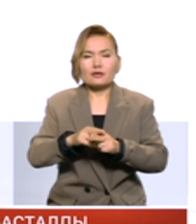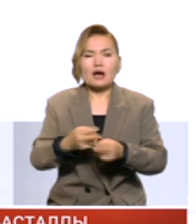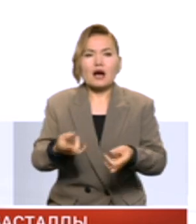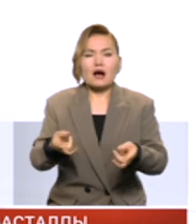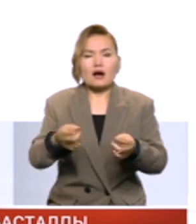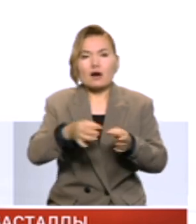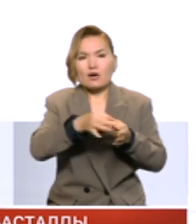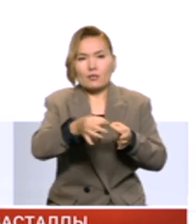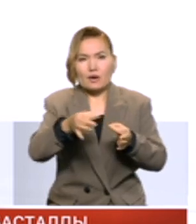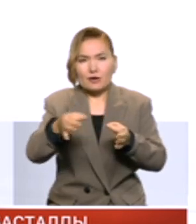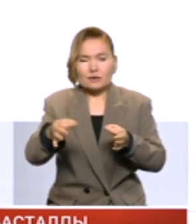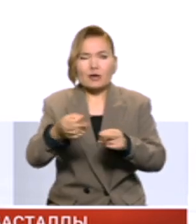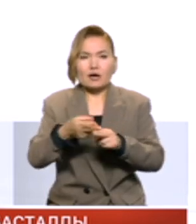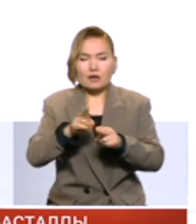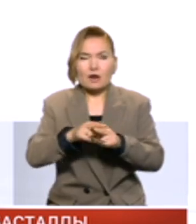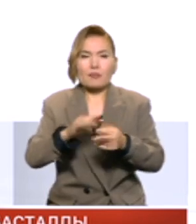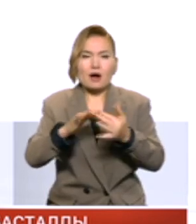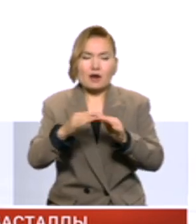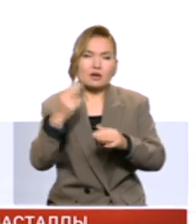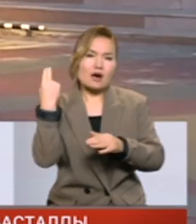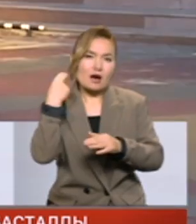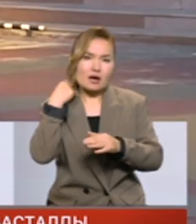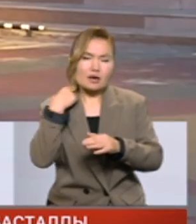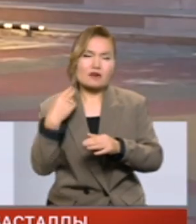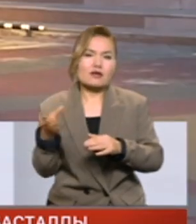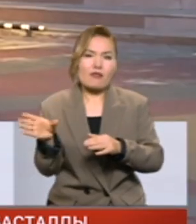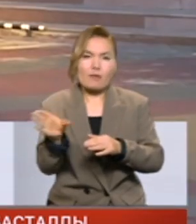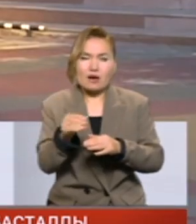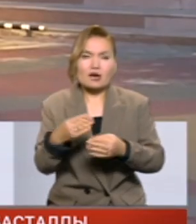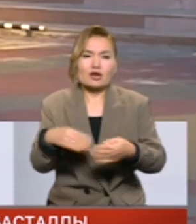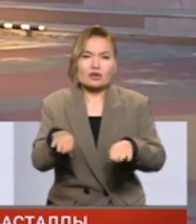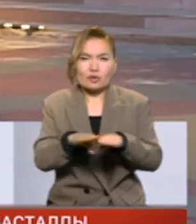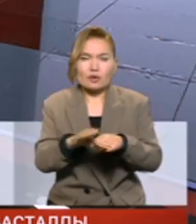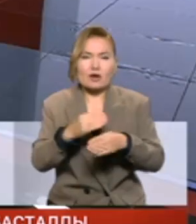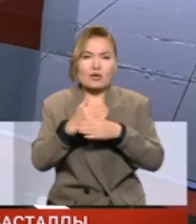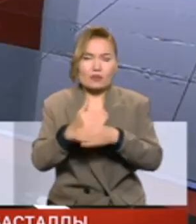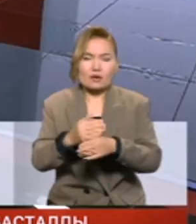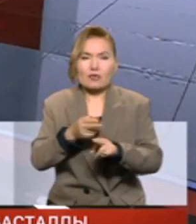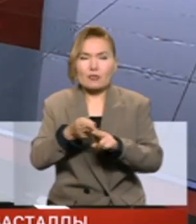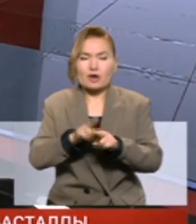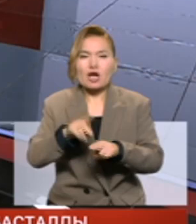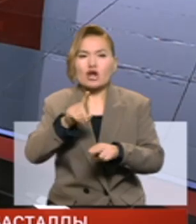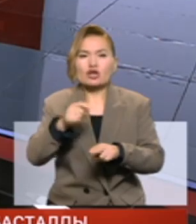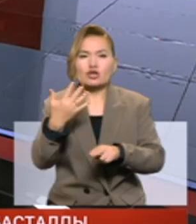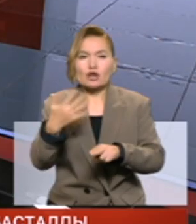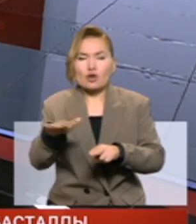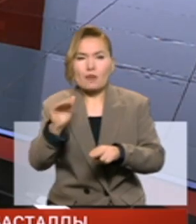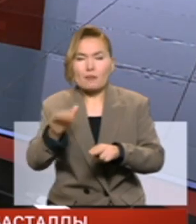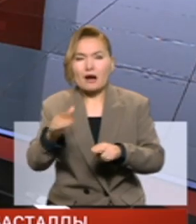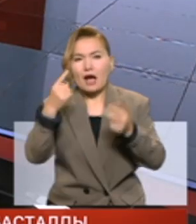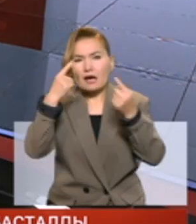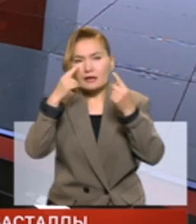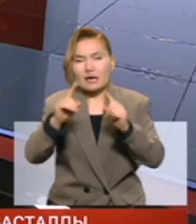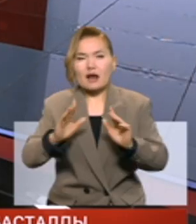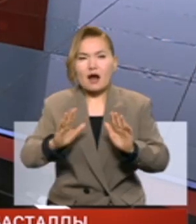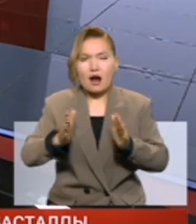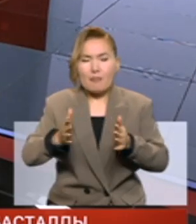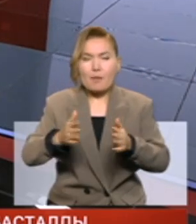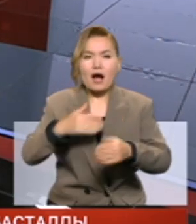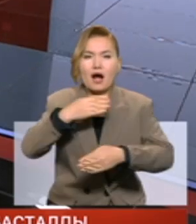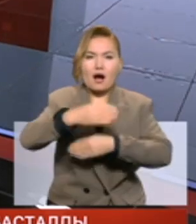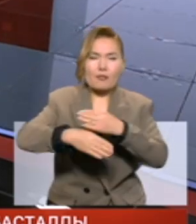қалған қарыздар жыл соңына дейін жабылады. Жалпы егін жинау науқанына 150 мың трактор, 39 мың комбайн